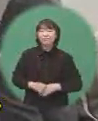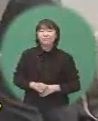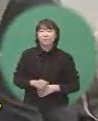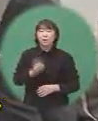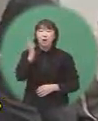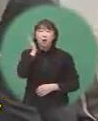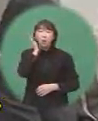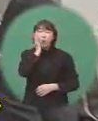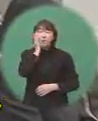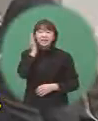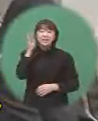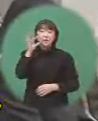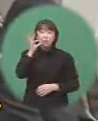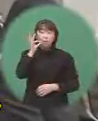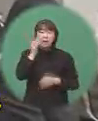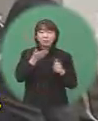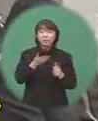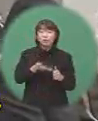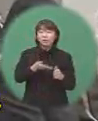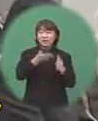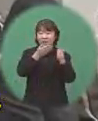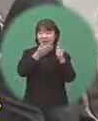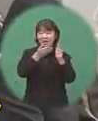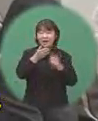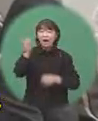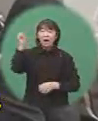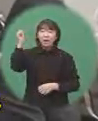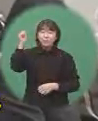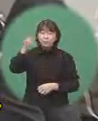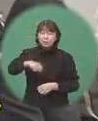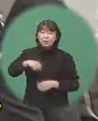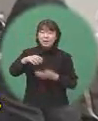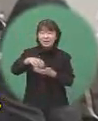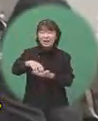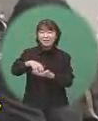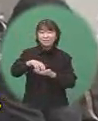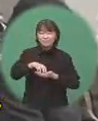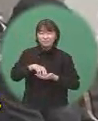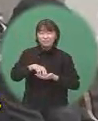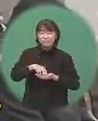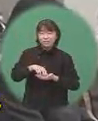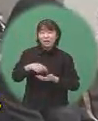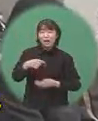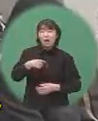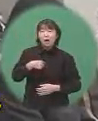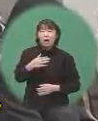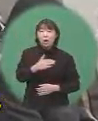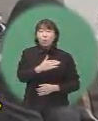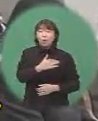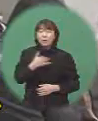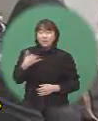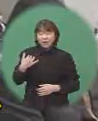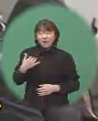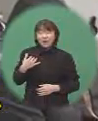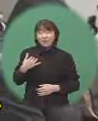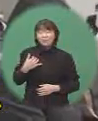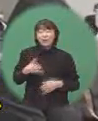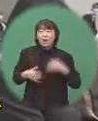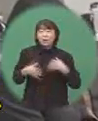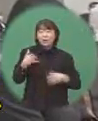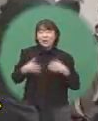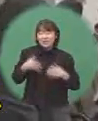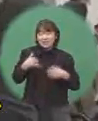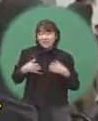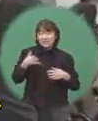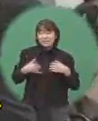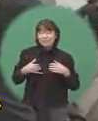産、これが少しでも認められ、我々仲間本当に嬉しいと思